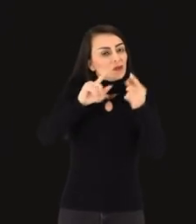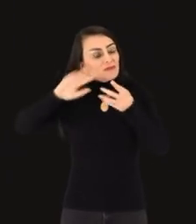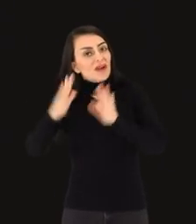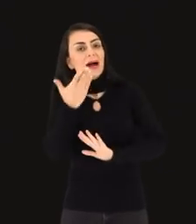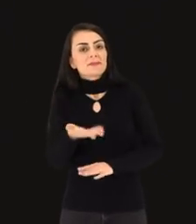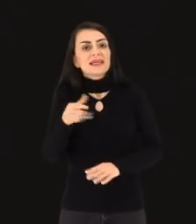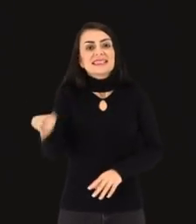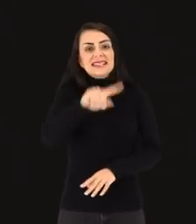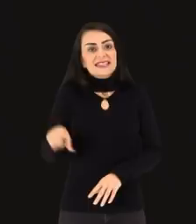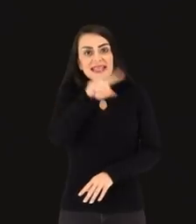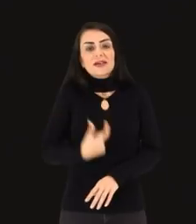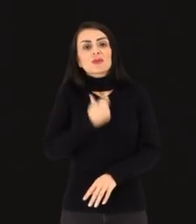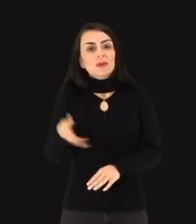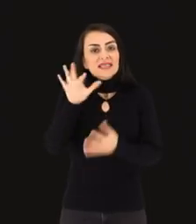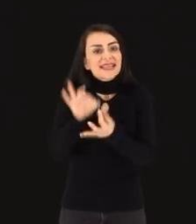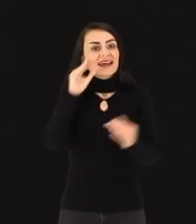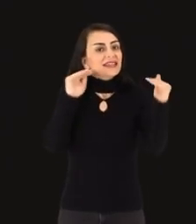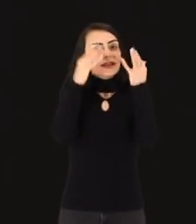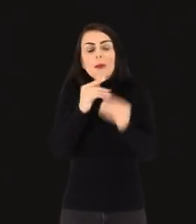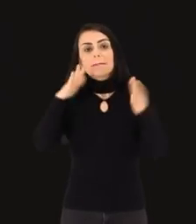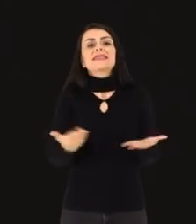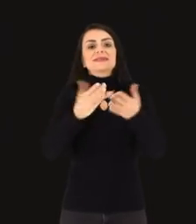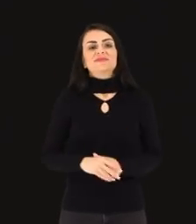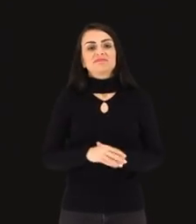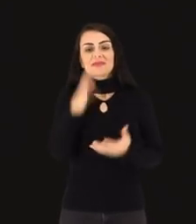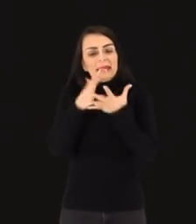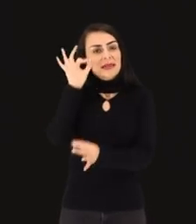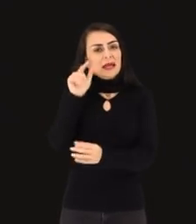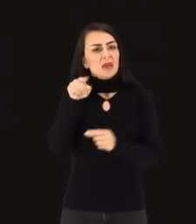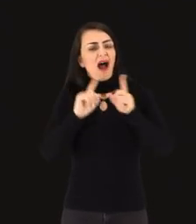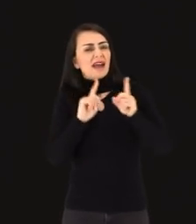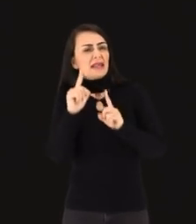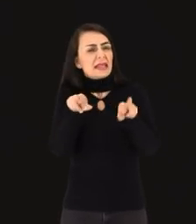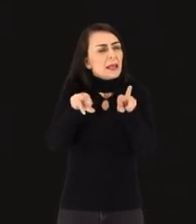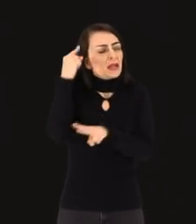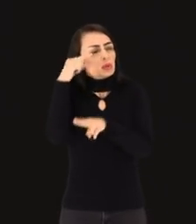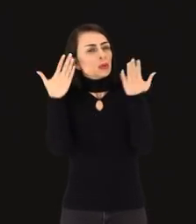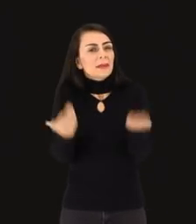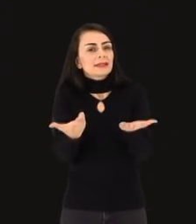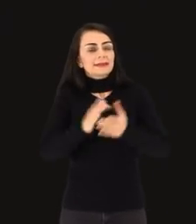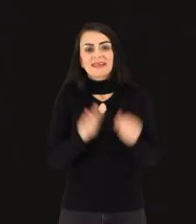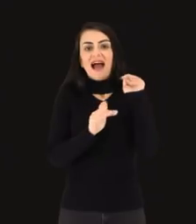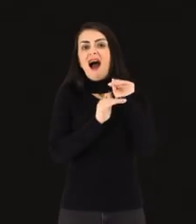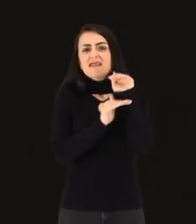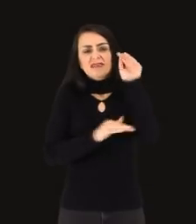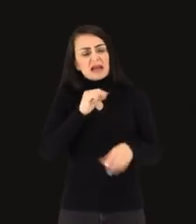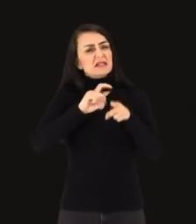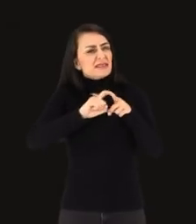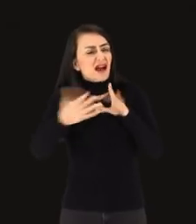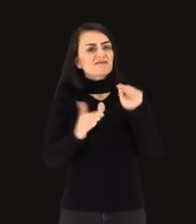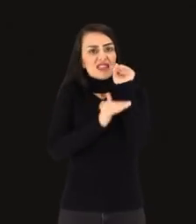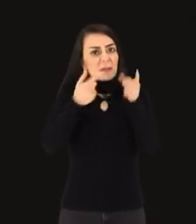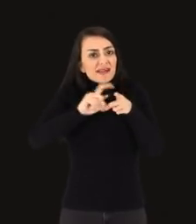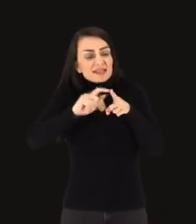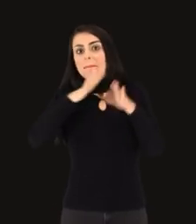olamayabiliriz. Başkalarının umudu sizin standardınız. Sizin standardınız da başkalarının umudu olabilir. Kimileri